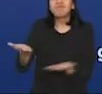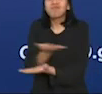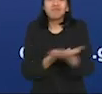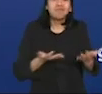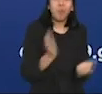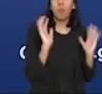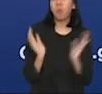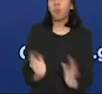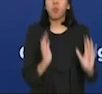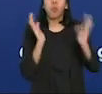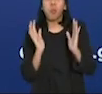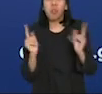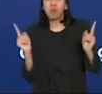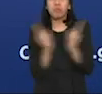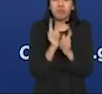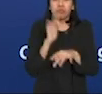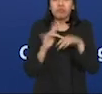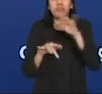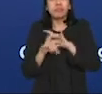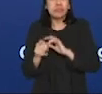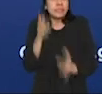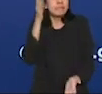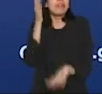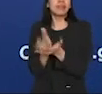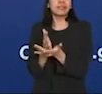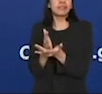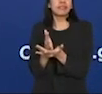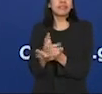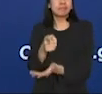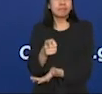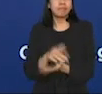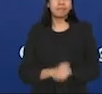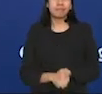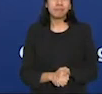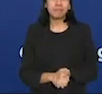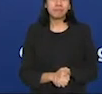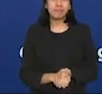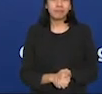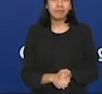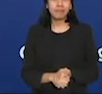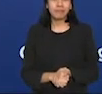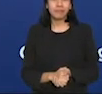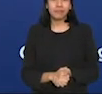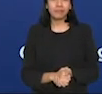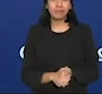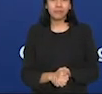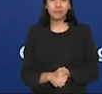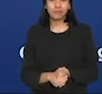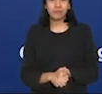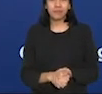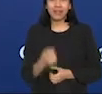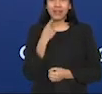cara kontak dekat adalah cara yang paling baik Salah satu bentuk di dalam kaitan dengan layanan